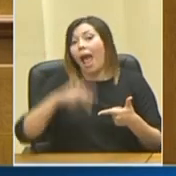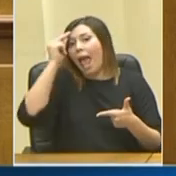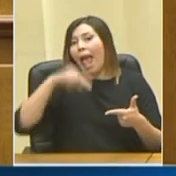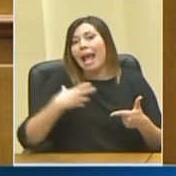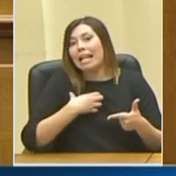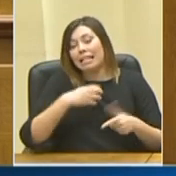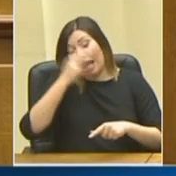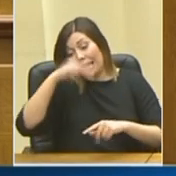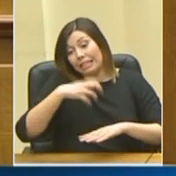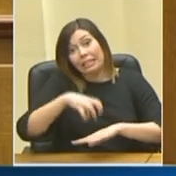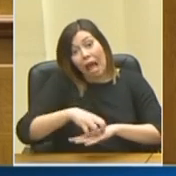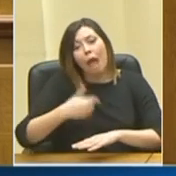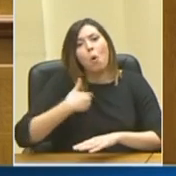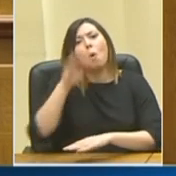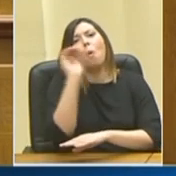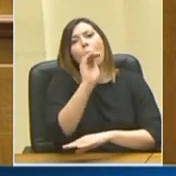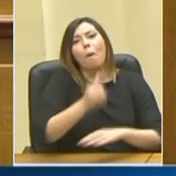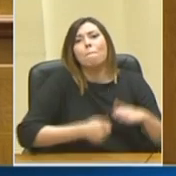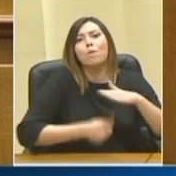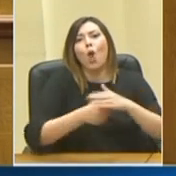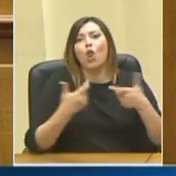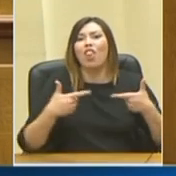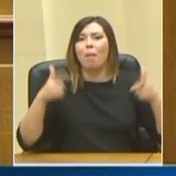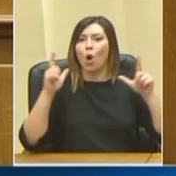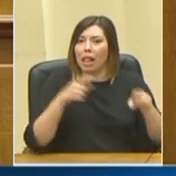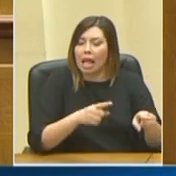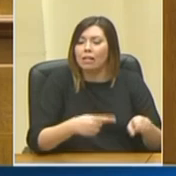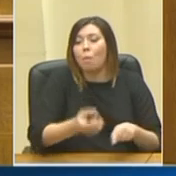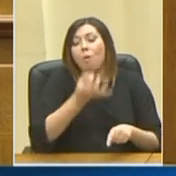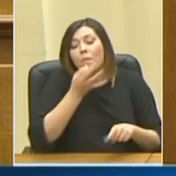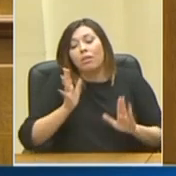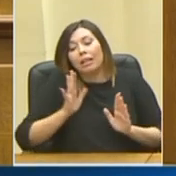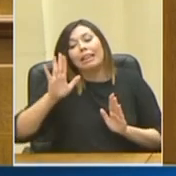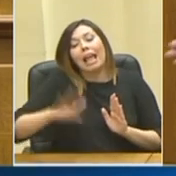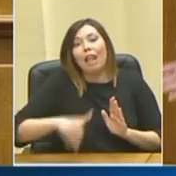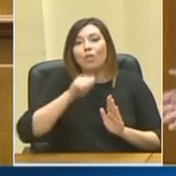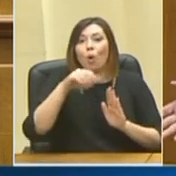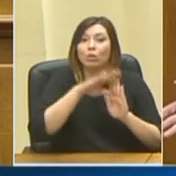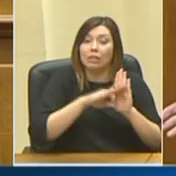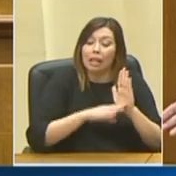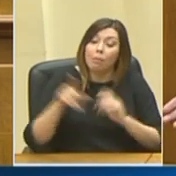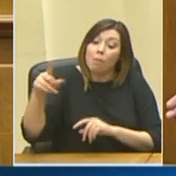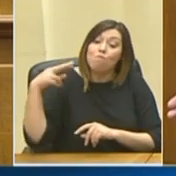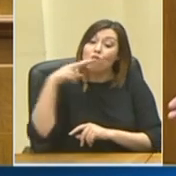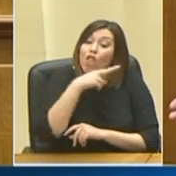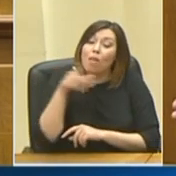το ζήτησταω από τον Πρόεδρο της Δημοκρατίας, λέει με την τελευταία τροποποίηση του Συντάγματος είναι προνομία του